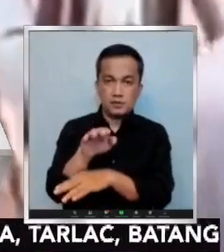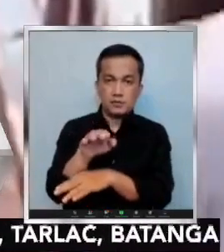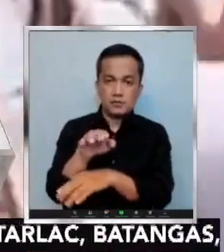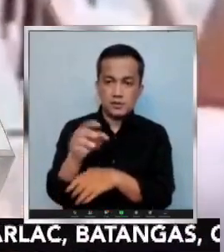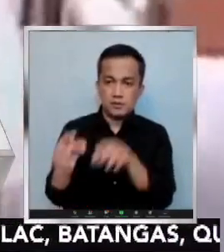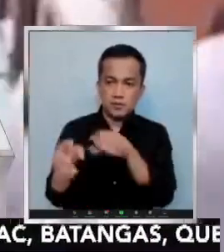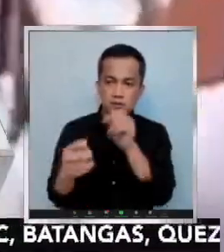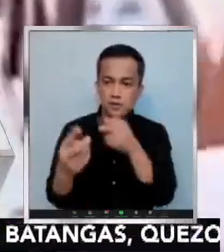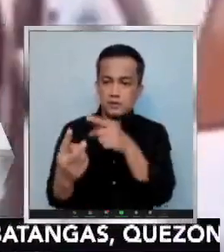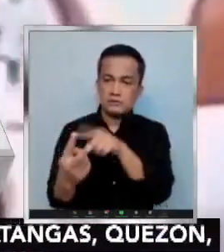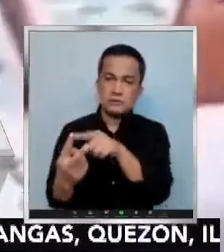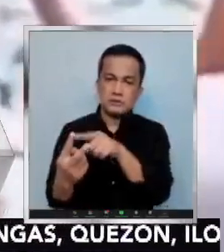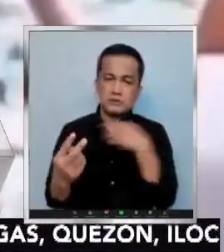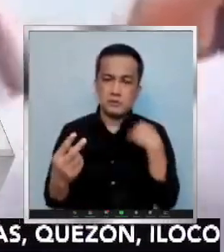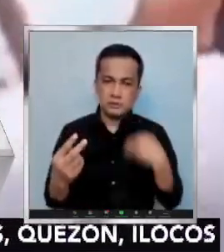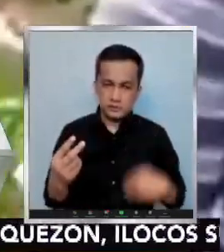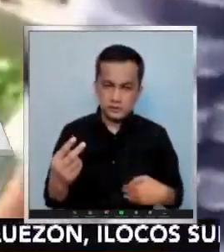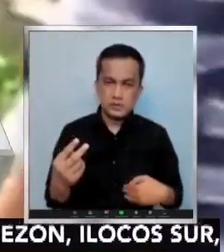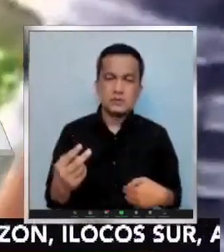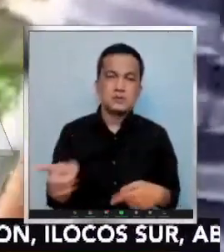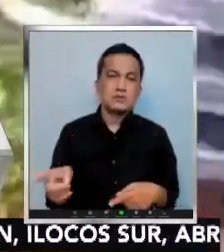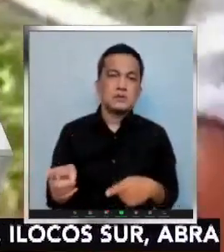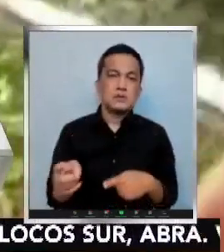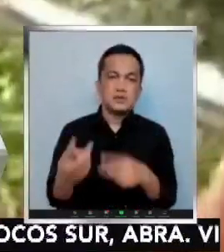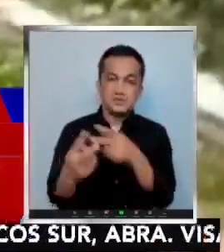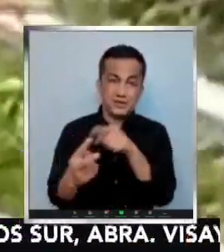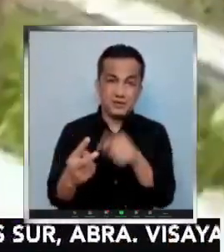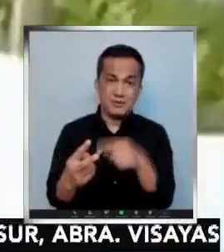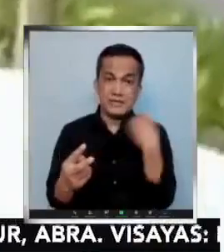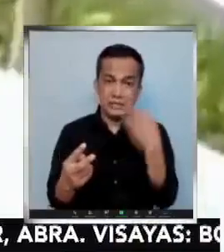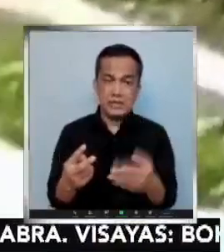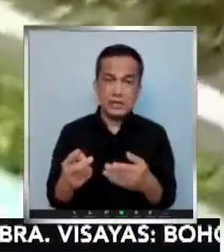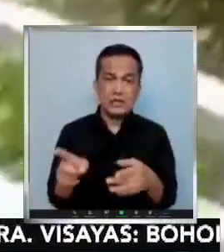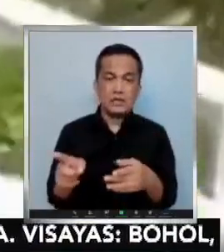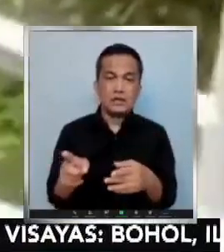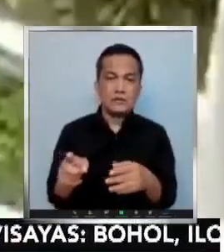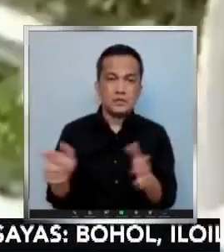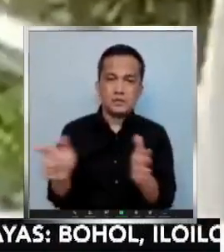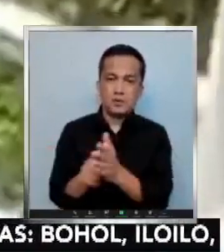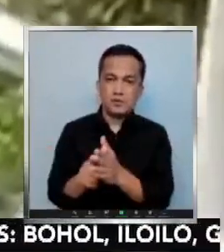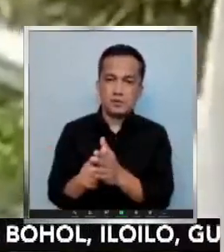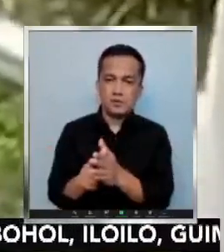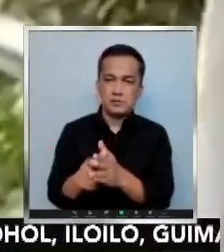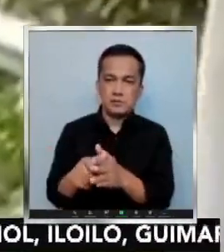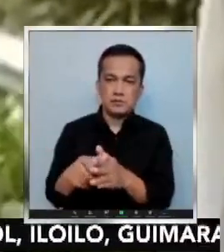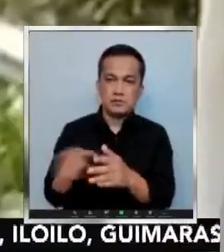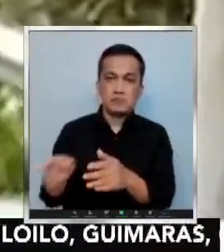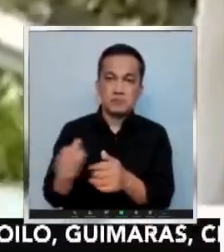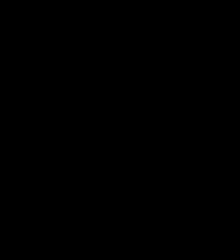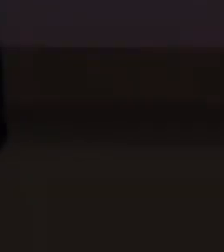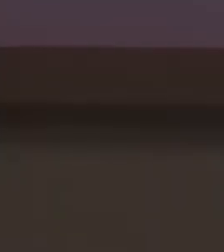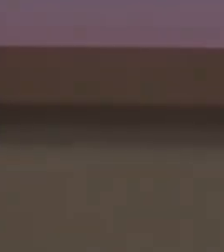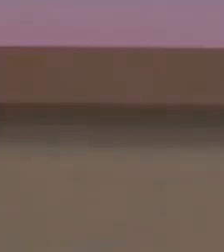Meneses. Ipinagbawal na muna ng otoridad ang paliligo sa Bulusukan River.